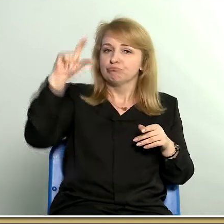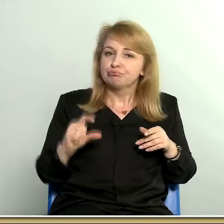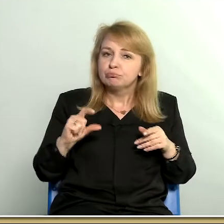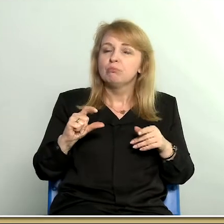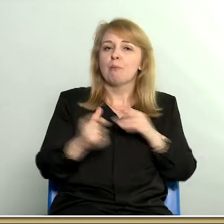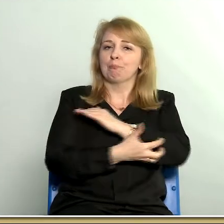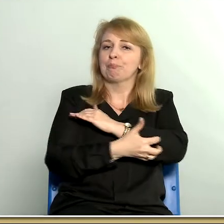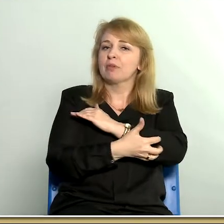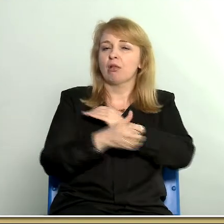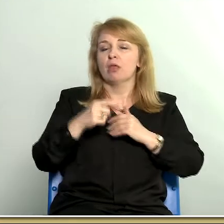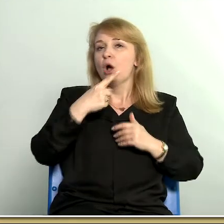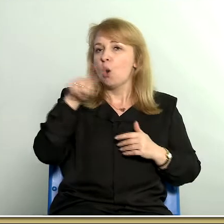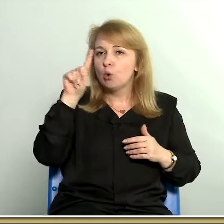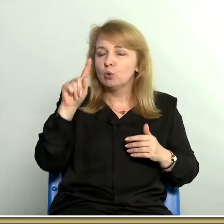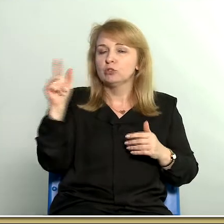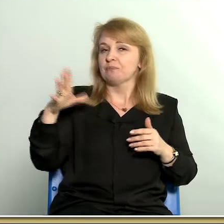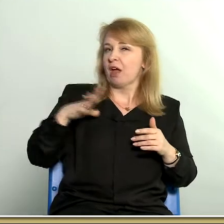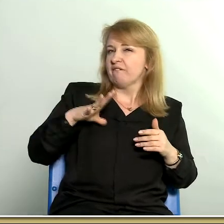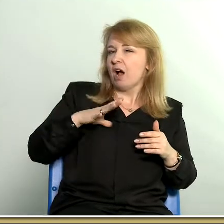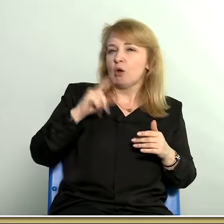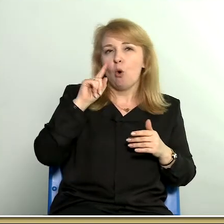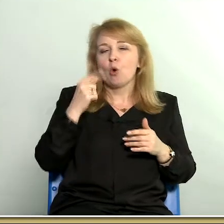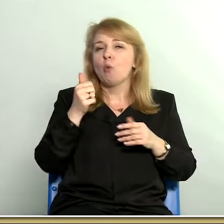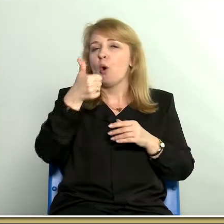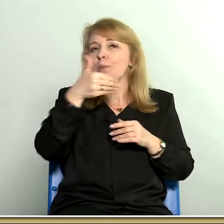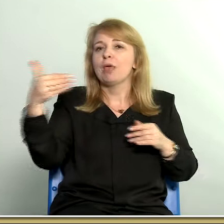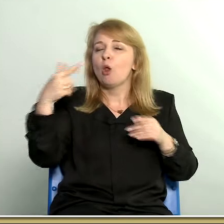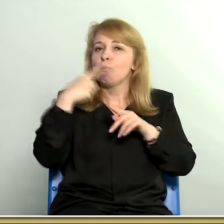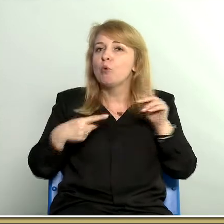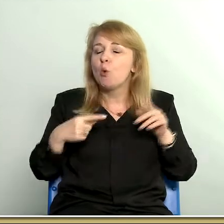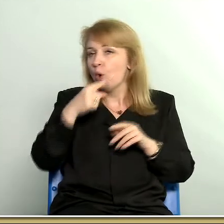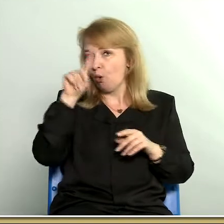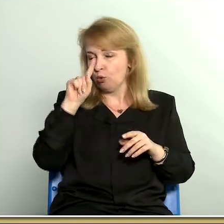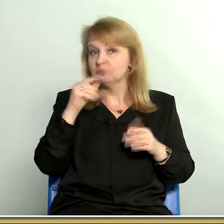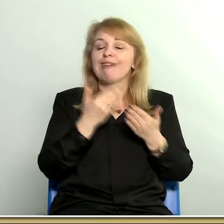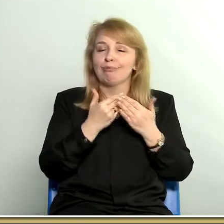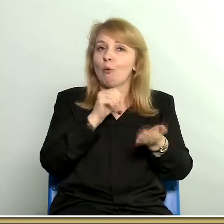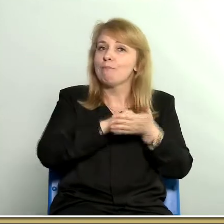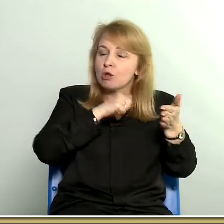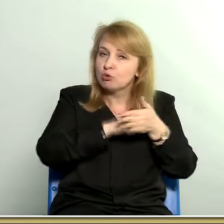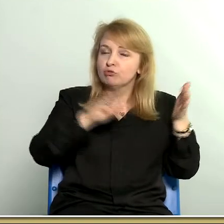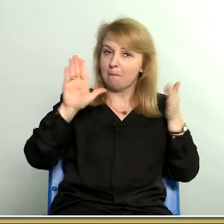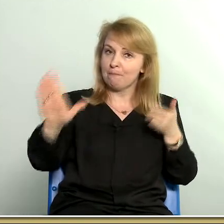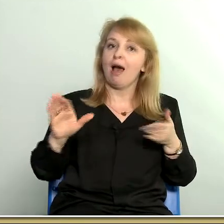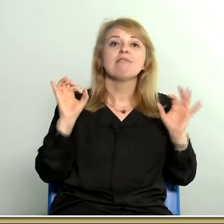wartościowo o 1,5 mln osób. W związku z tym Mazowsze, ponieważ ma